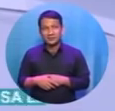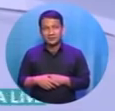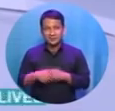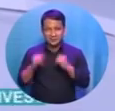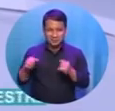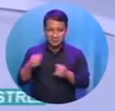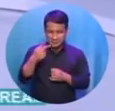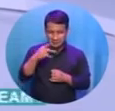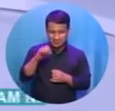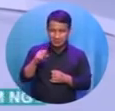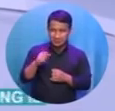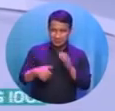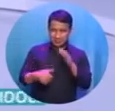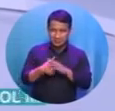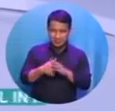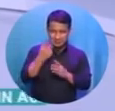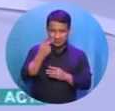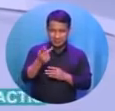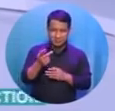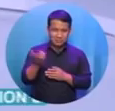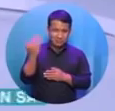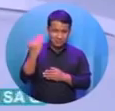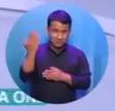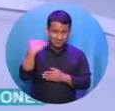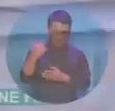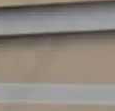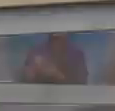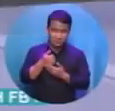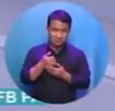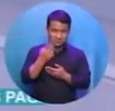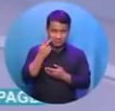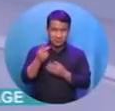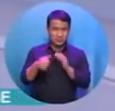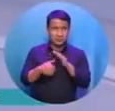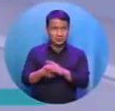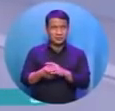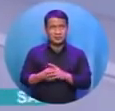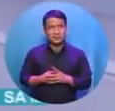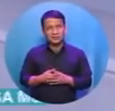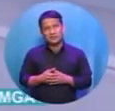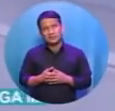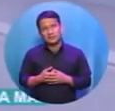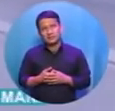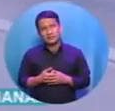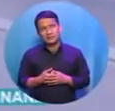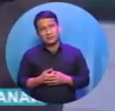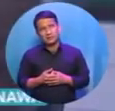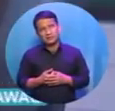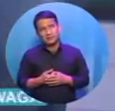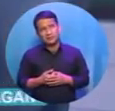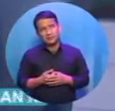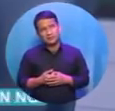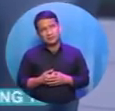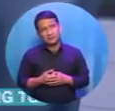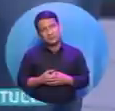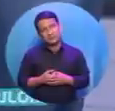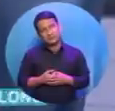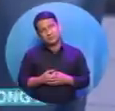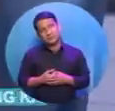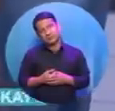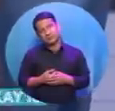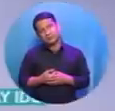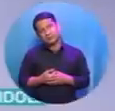ngayon, pakita naman natin yung mga dati natin tulungan. Ito. Pag hindi nakuha yan, yung mga tao magagalit. Kasi